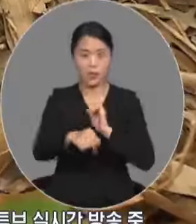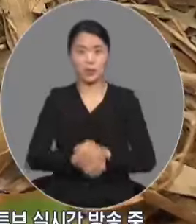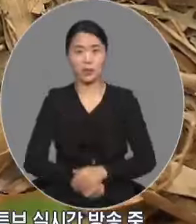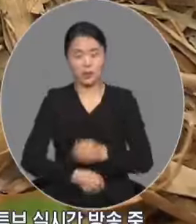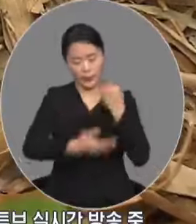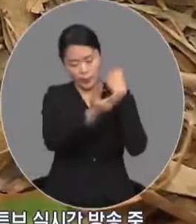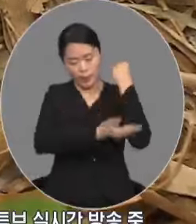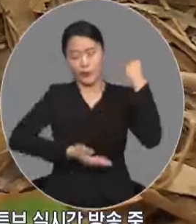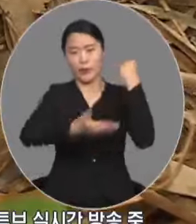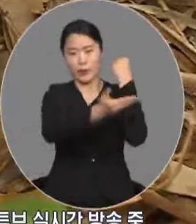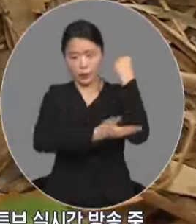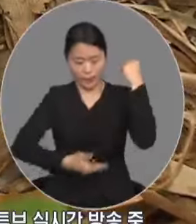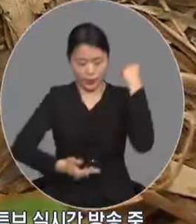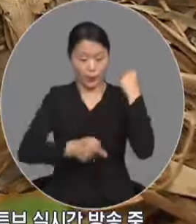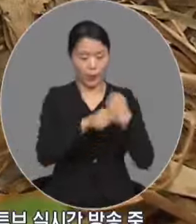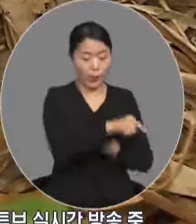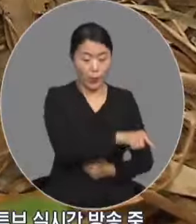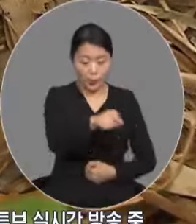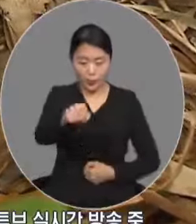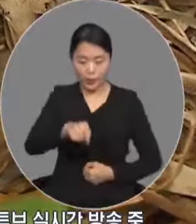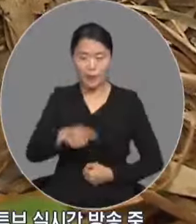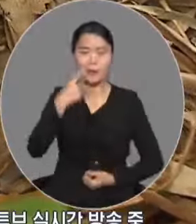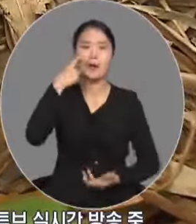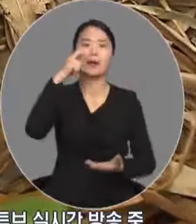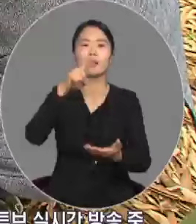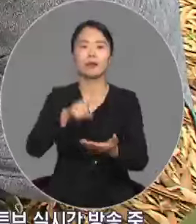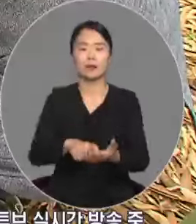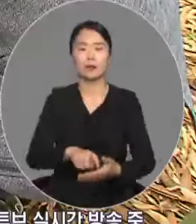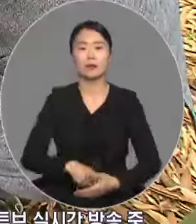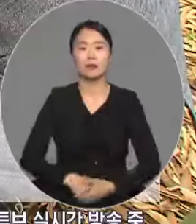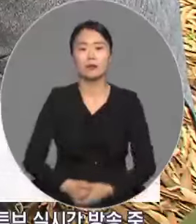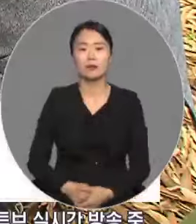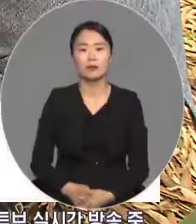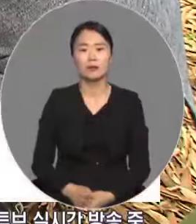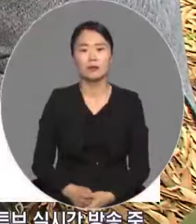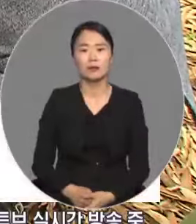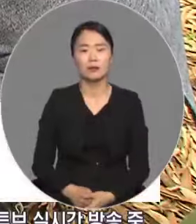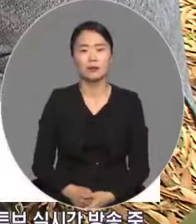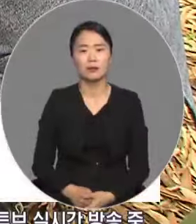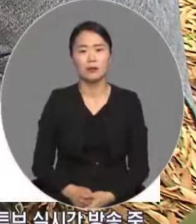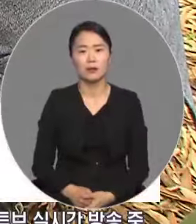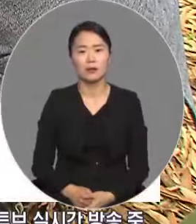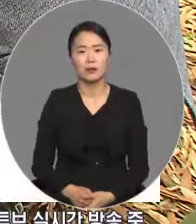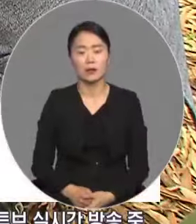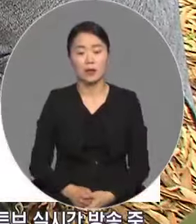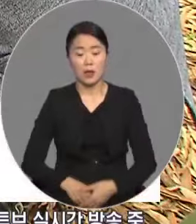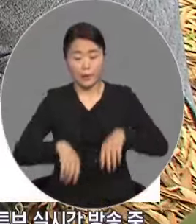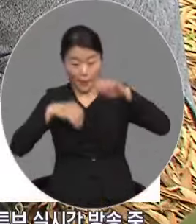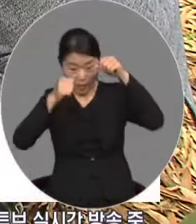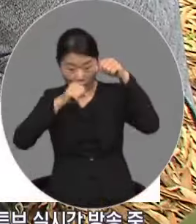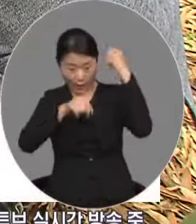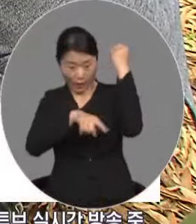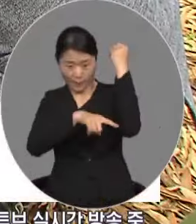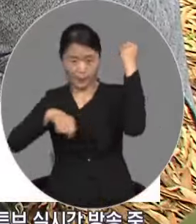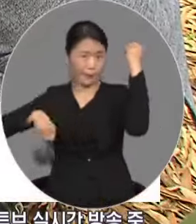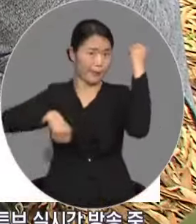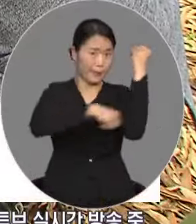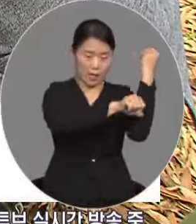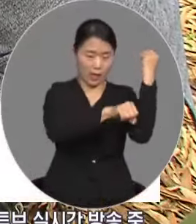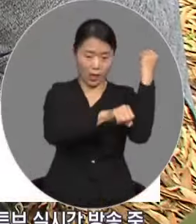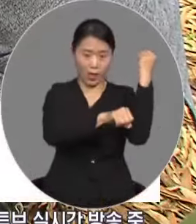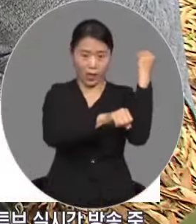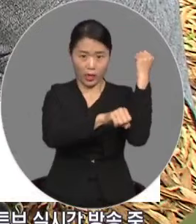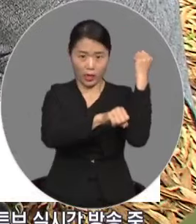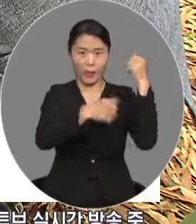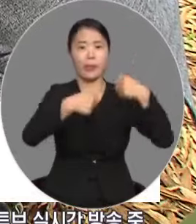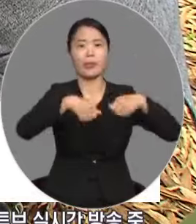죽순의 밑동이 곳곳에서 발견됩니다. 발로 차게 되면은 밑둥지 부분이 이제 이렇게 딱